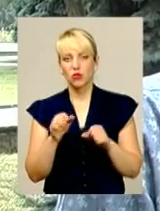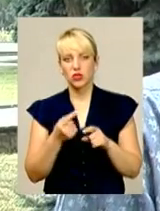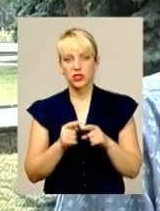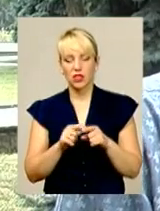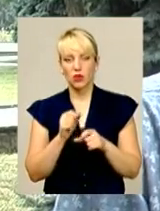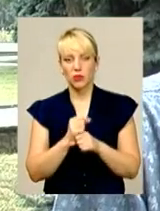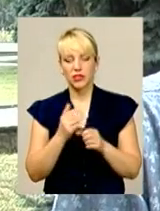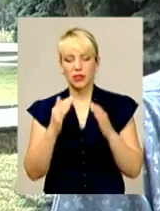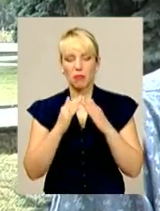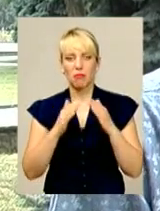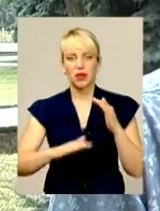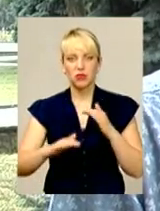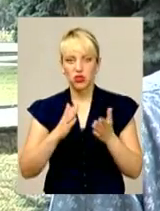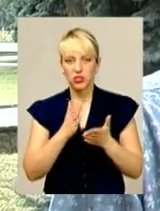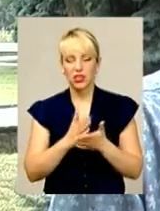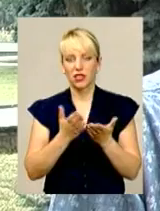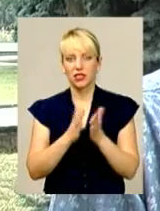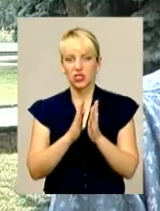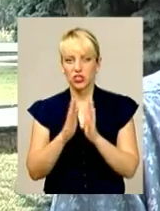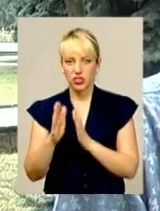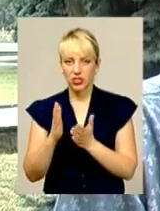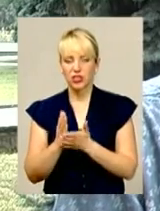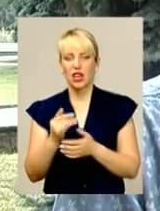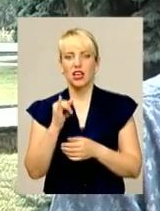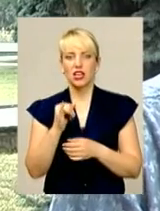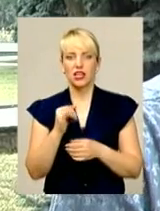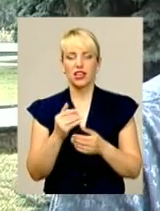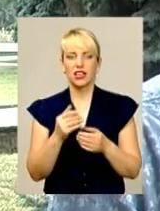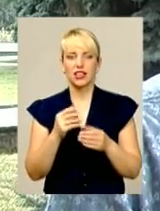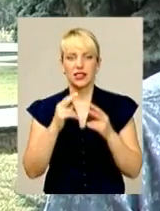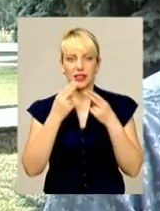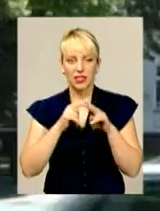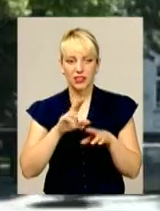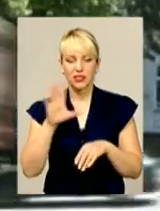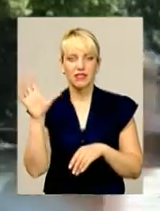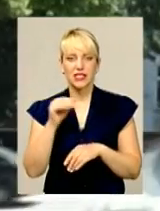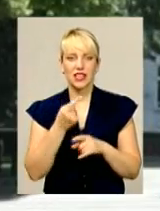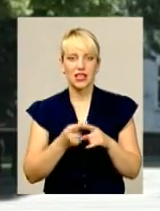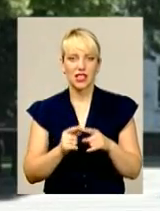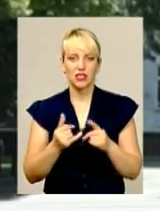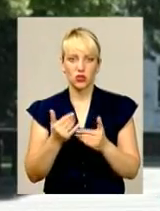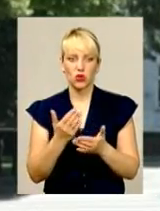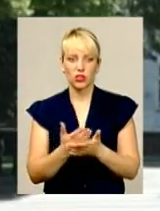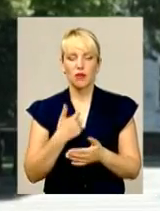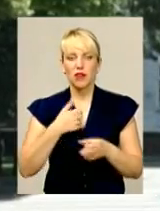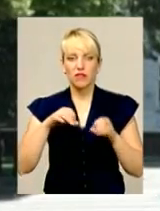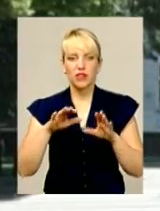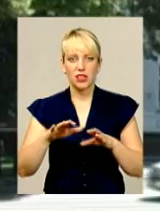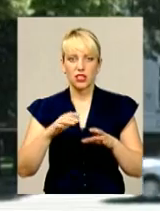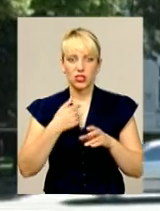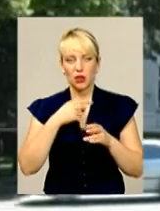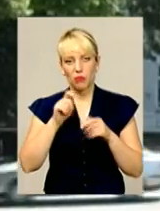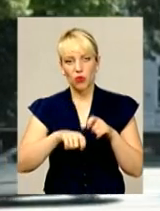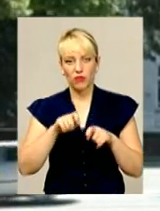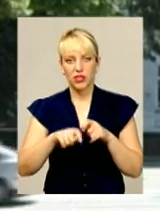приміщення, є книжки, є техніка. Тобто там все є для цього. Ми вирішили перевірити, чи володіють секретарі